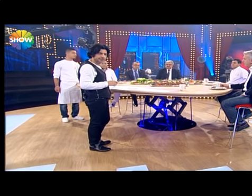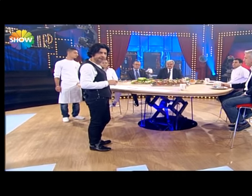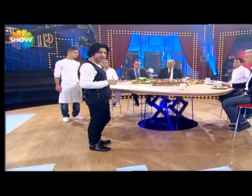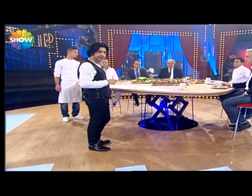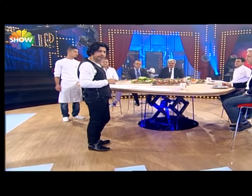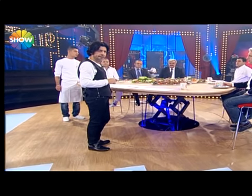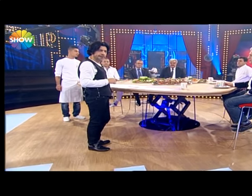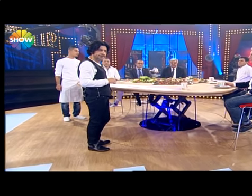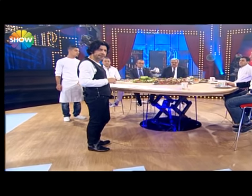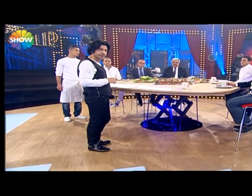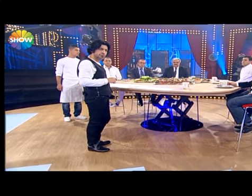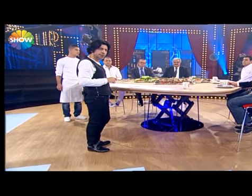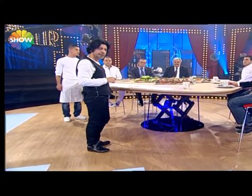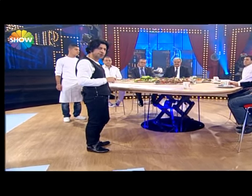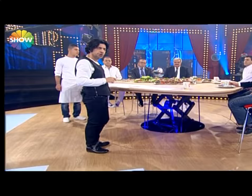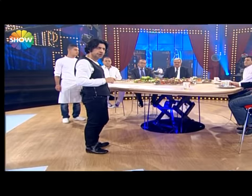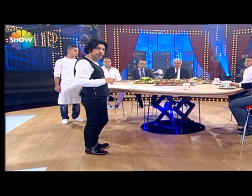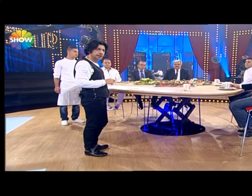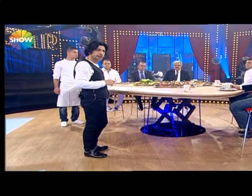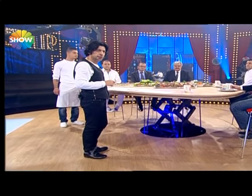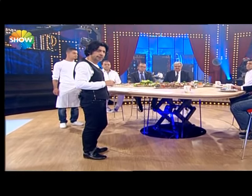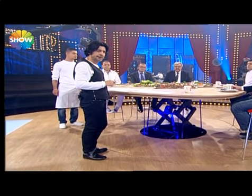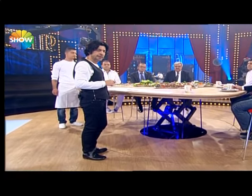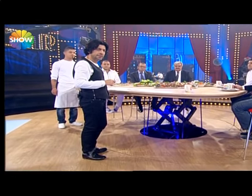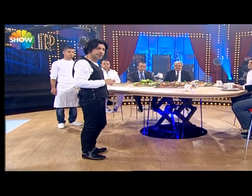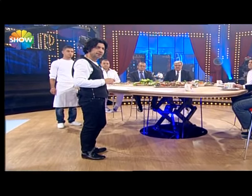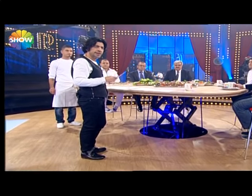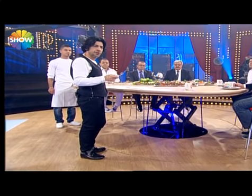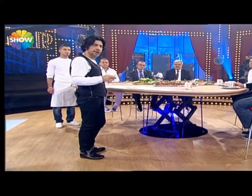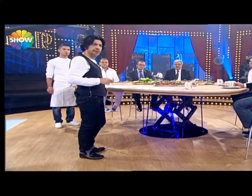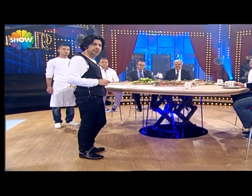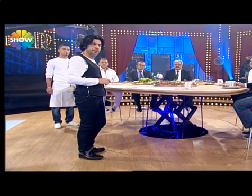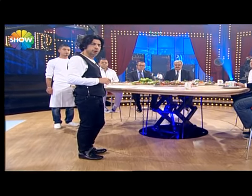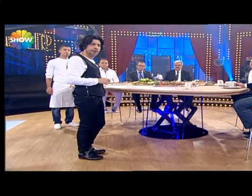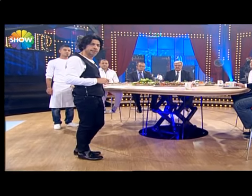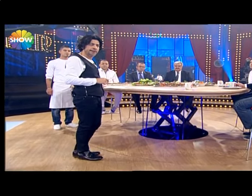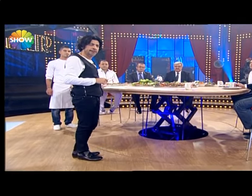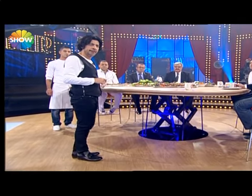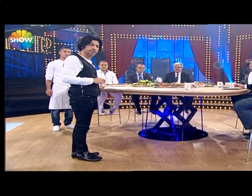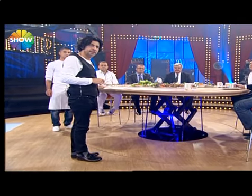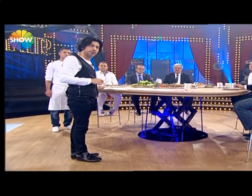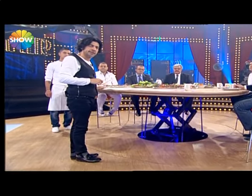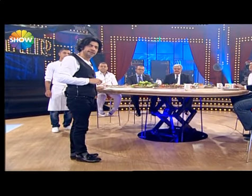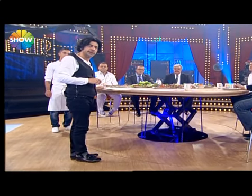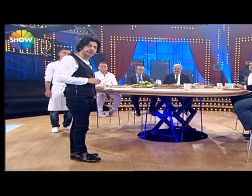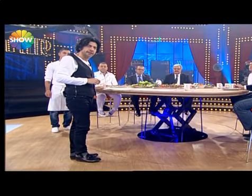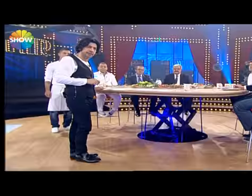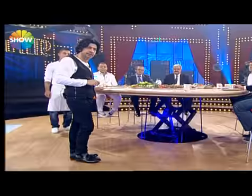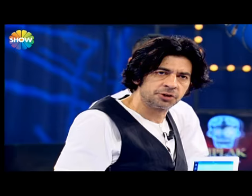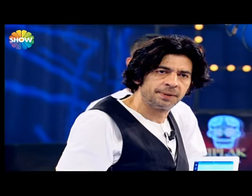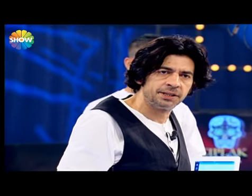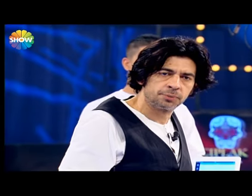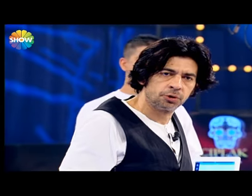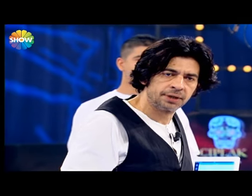var. Belki daha da güncelleşmiş numaralar. Daha önce de böyle kampanyalar yaptık. Özellikle ilikle